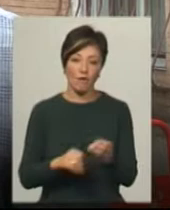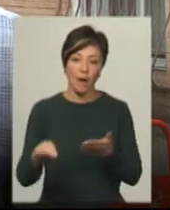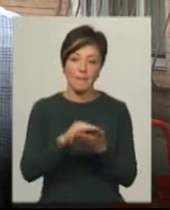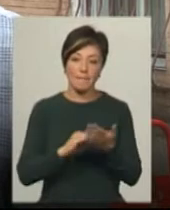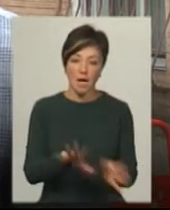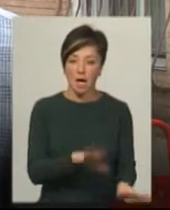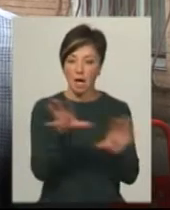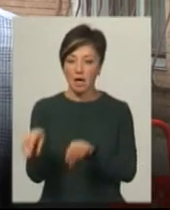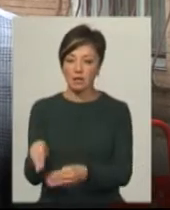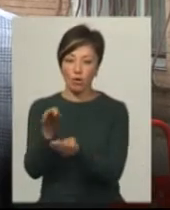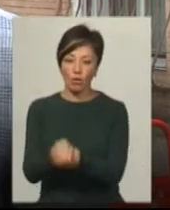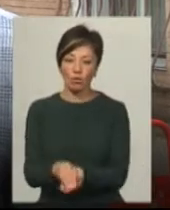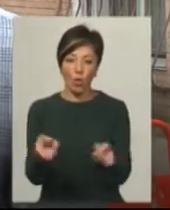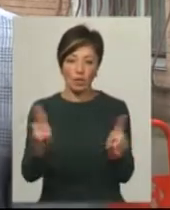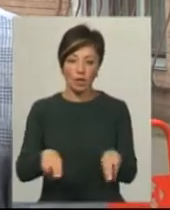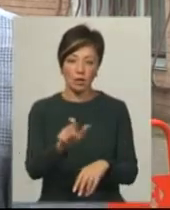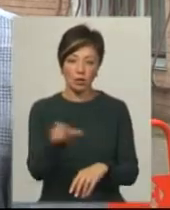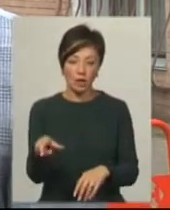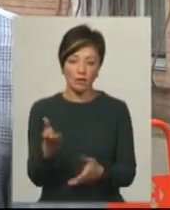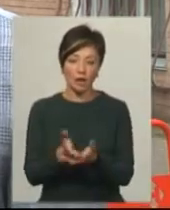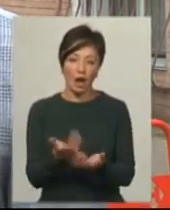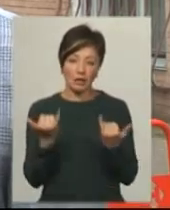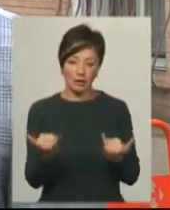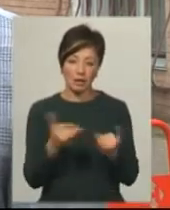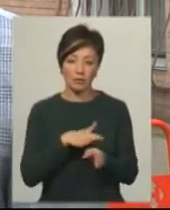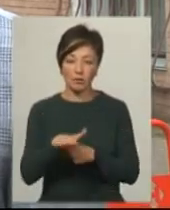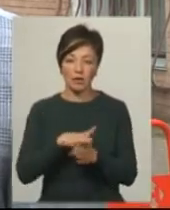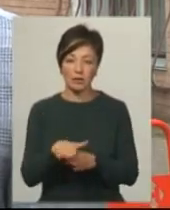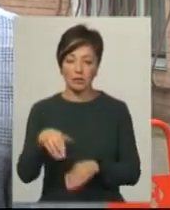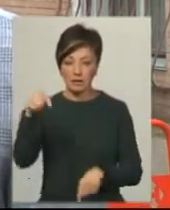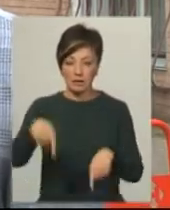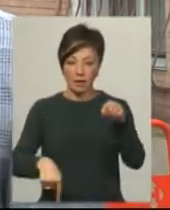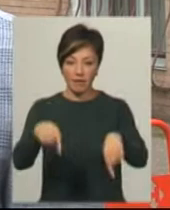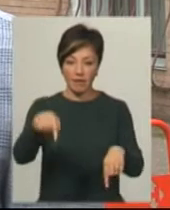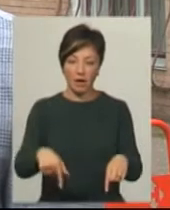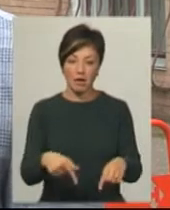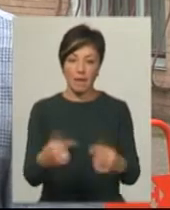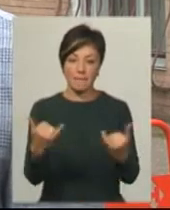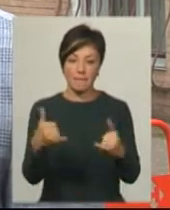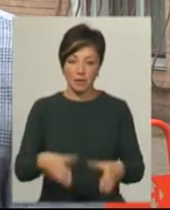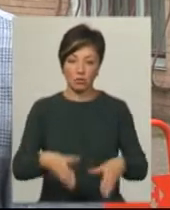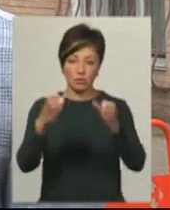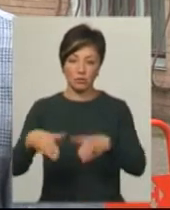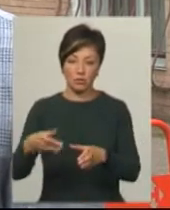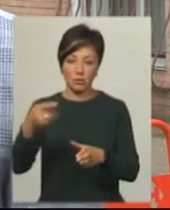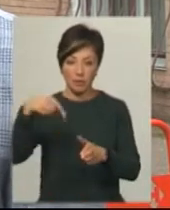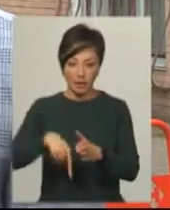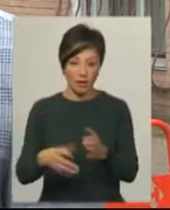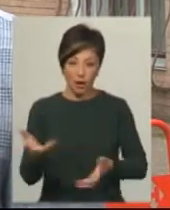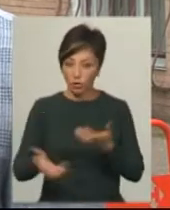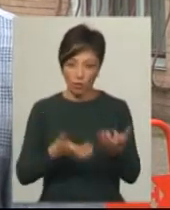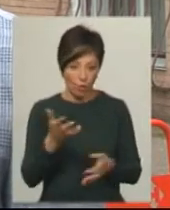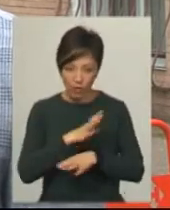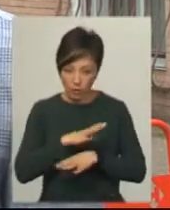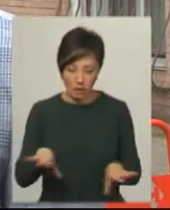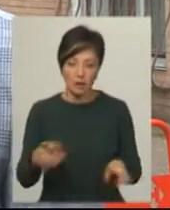перезахоронення тих останків людей, які там знаходяться, а відбувається зараз забивання паль. в ґрунт, тобто вони, звичайно, підвали не роблять, не розкопують ці